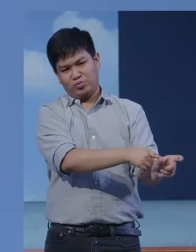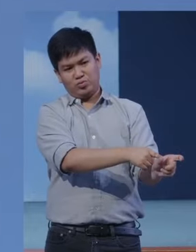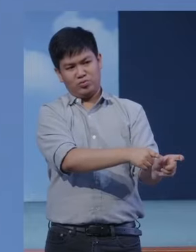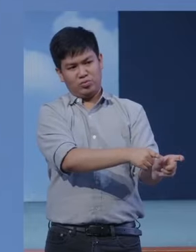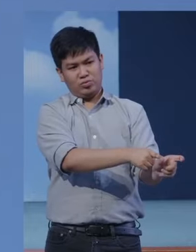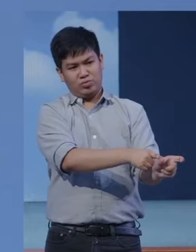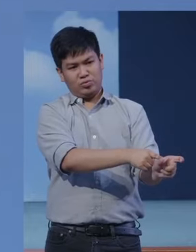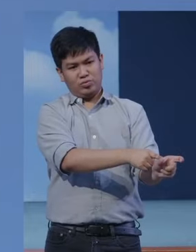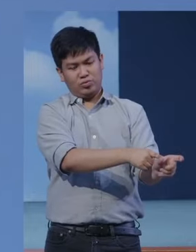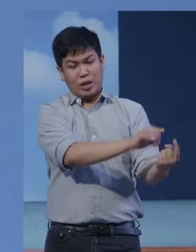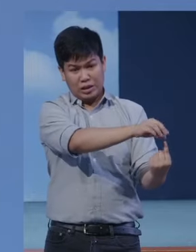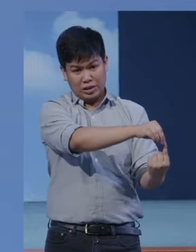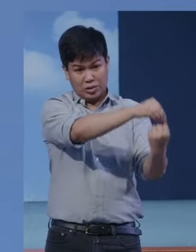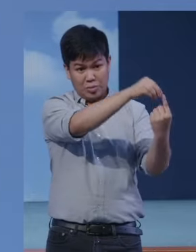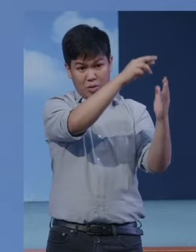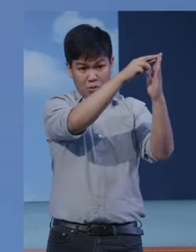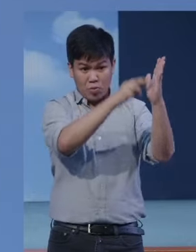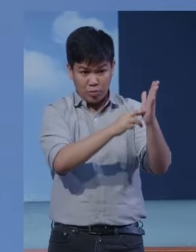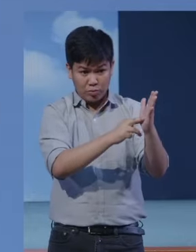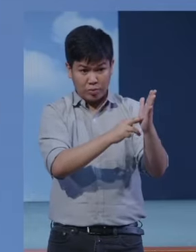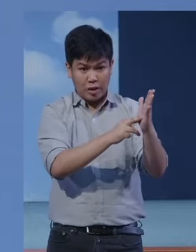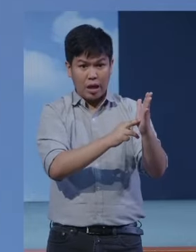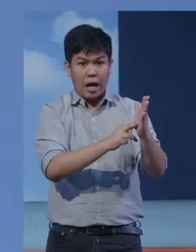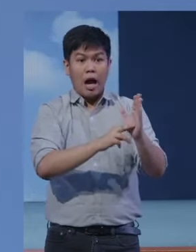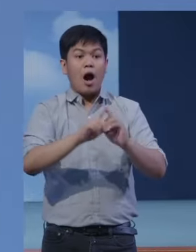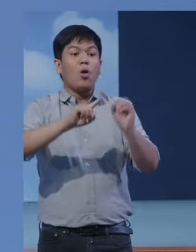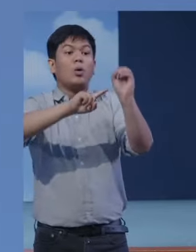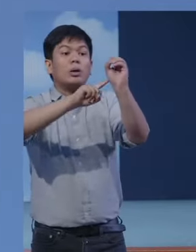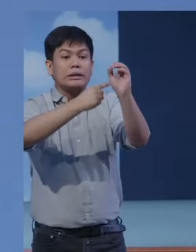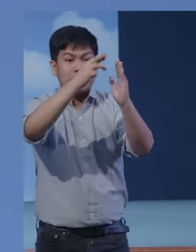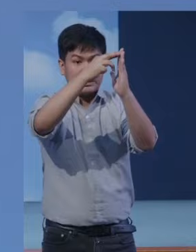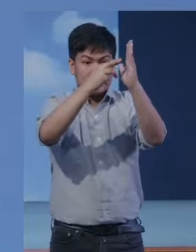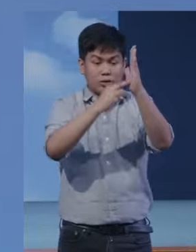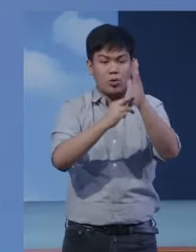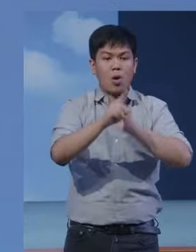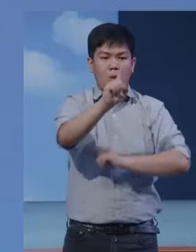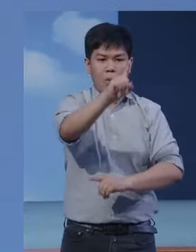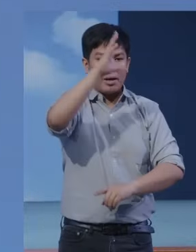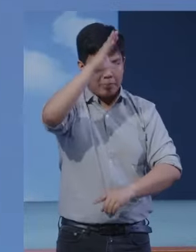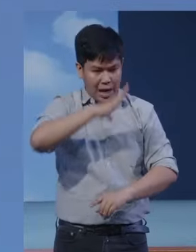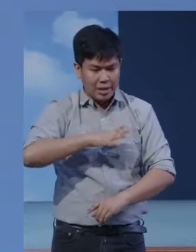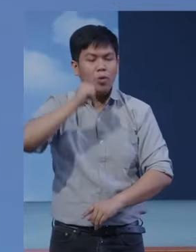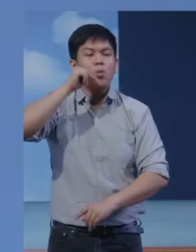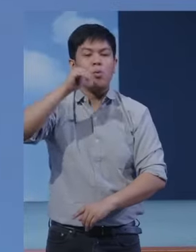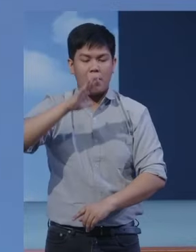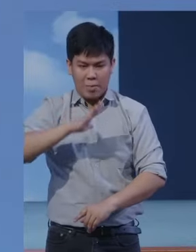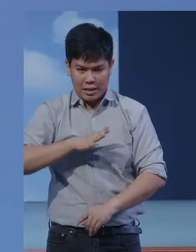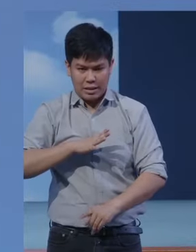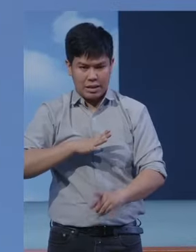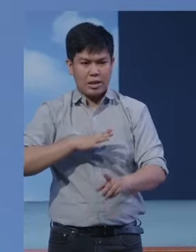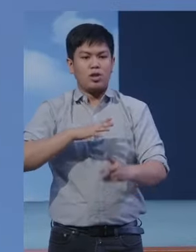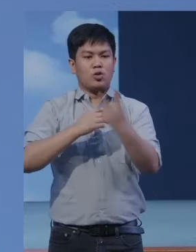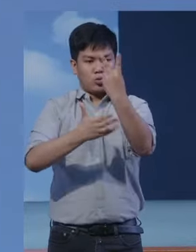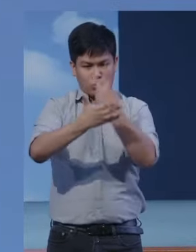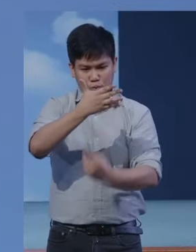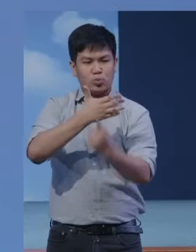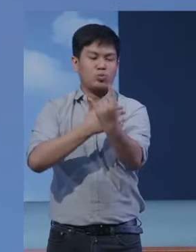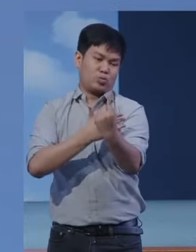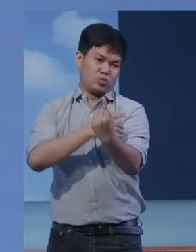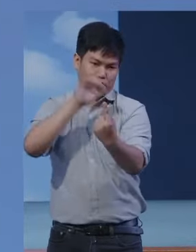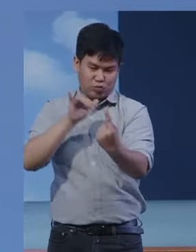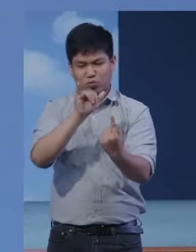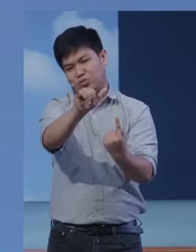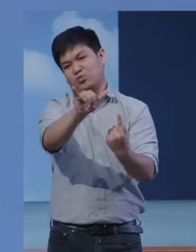to the rule ang rule po is one man one woman together